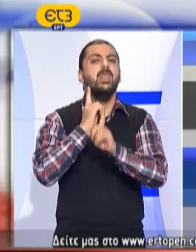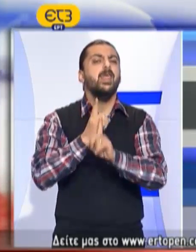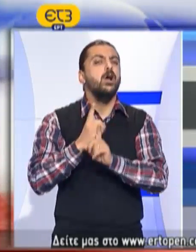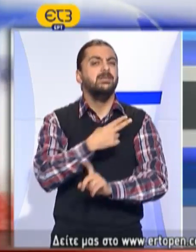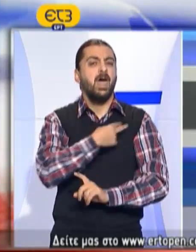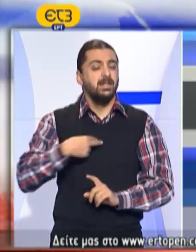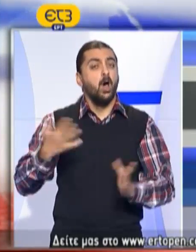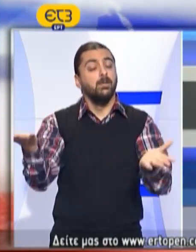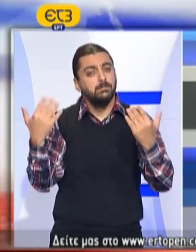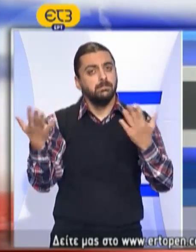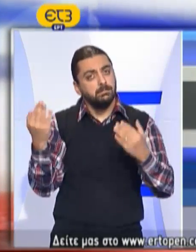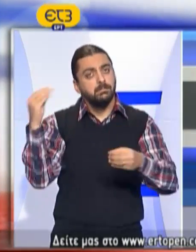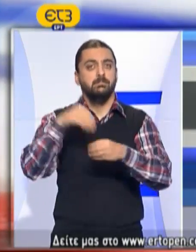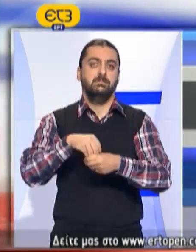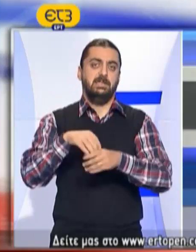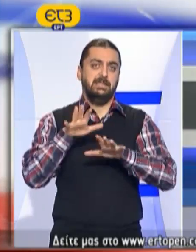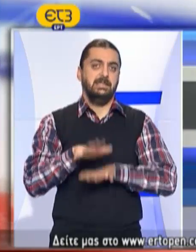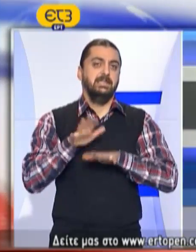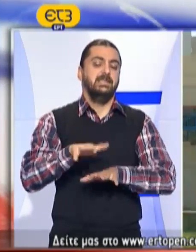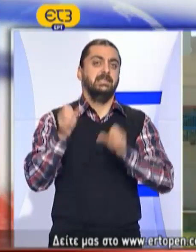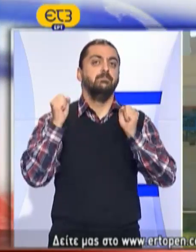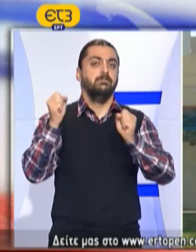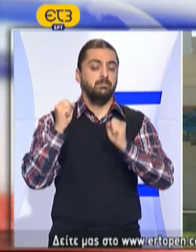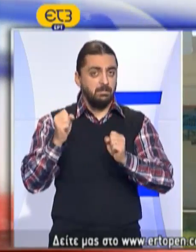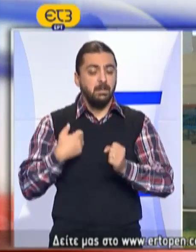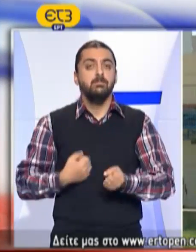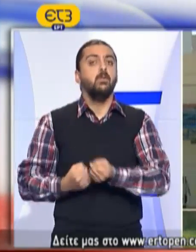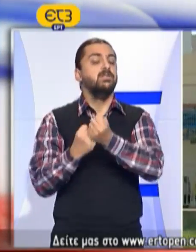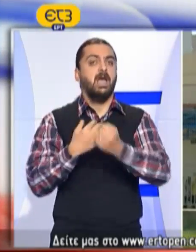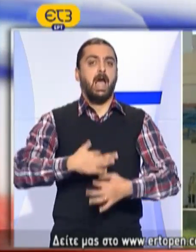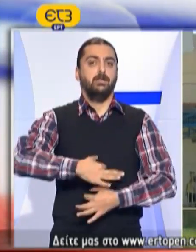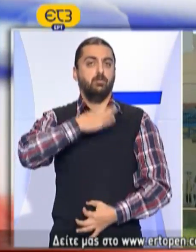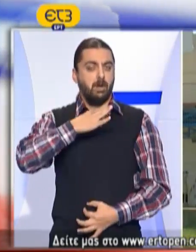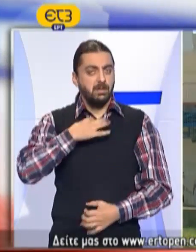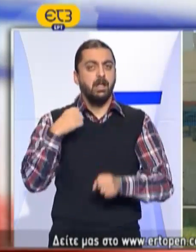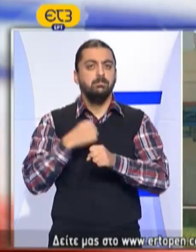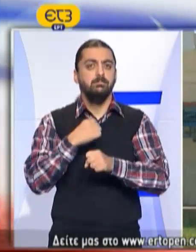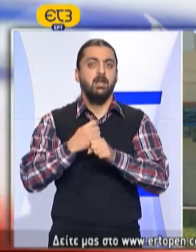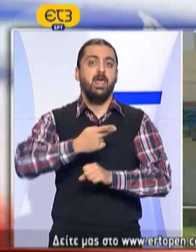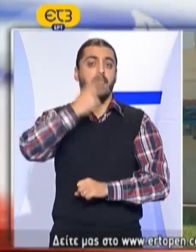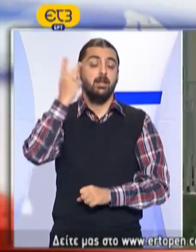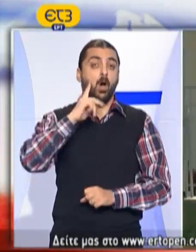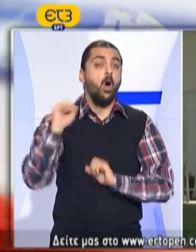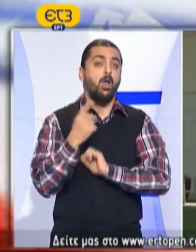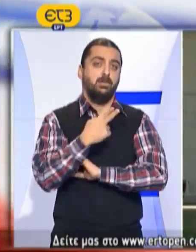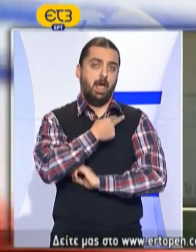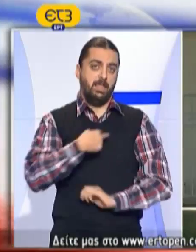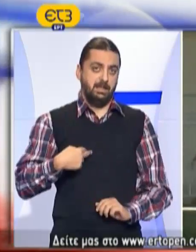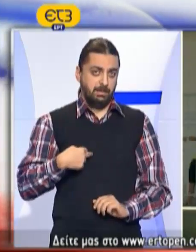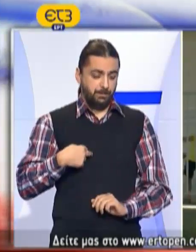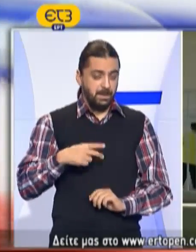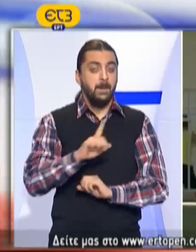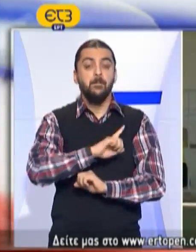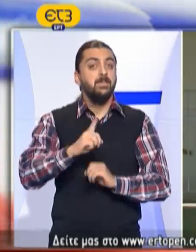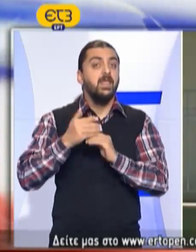να συμμετέχουν μαζικά στη συγκέντρωση για την υπεράσπιση της αξιοπρέπειας και των εργασιακών δικαιωμάτων των εκπαιδευτικών, για να μην